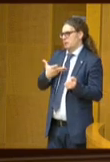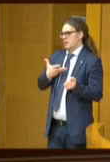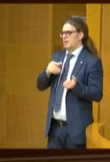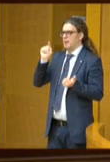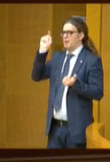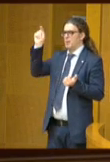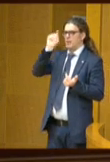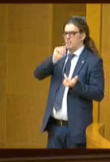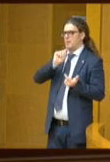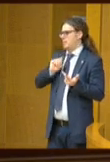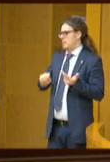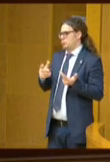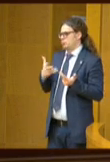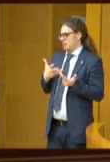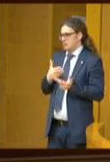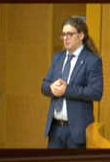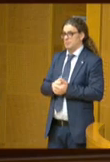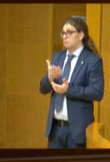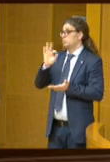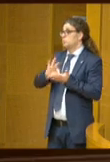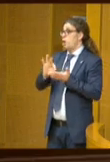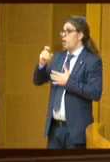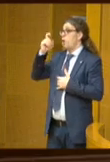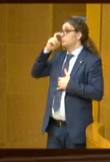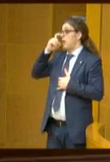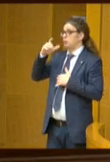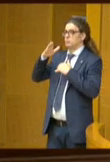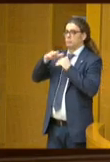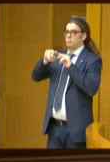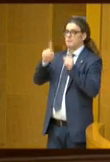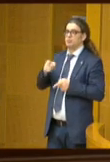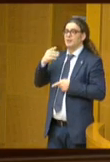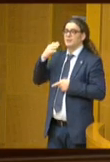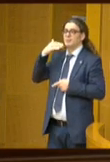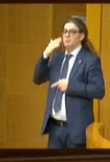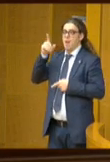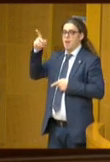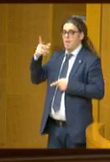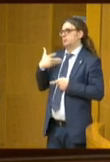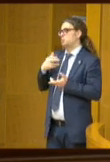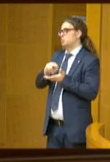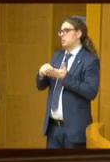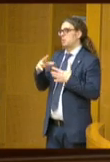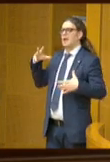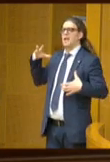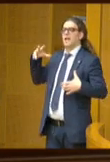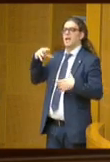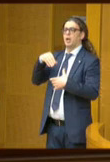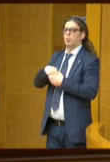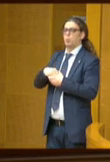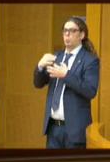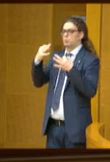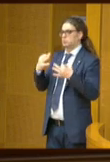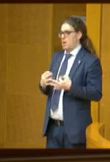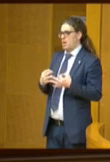stiamo parlando di scuola. Ci sono degli interventi concreti che rappresentano delle buone prassi, ad